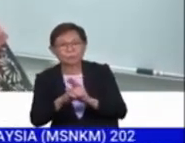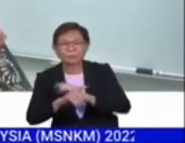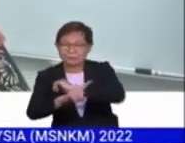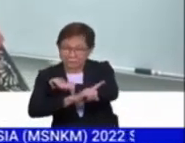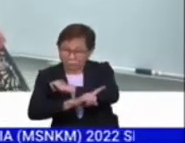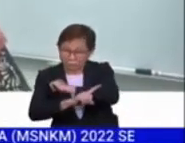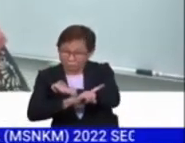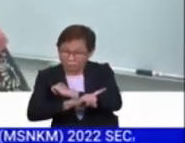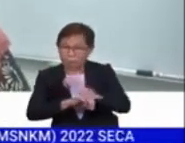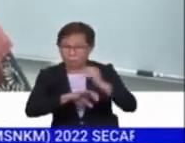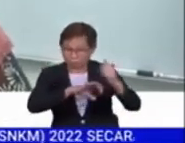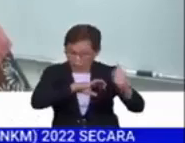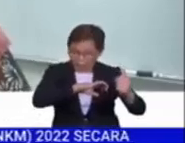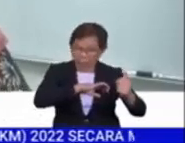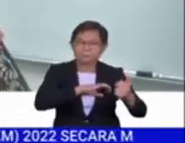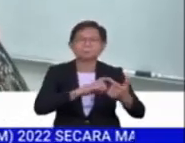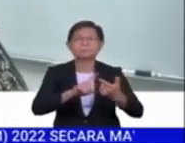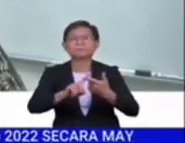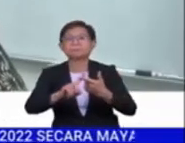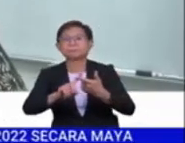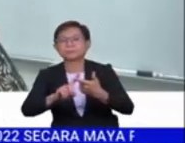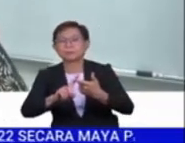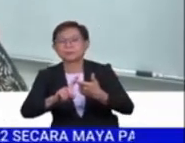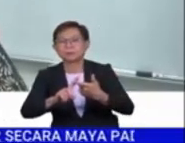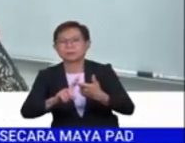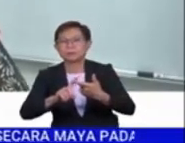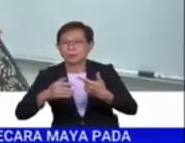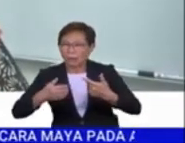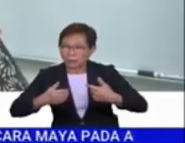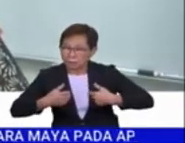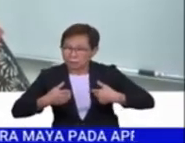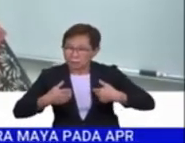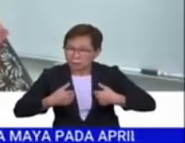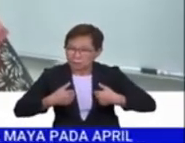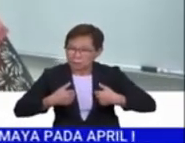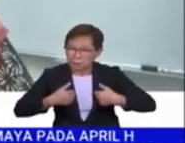saman telefon polis trafik ke, lepas tu ada